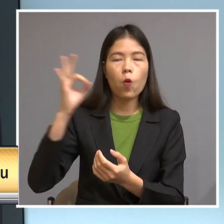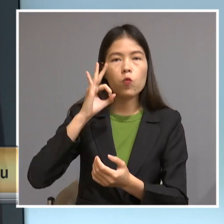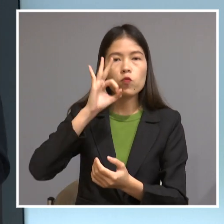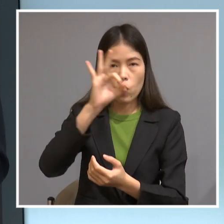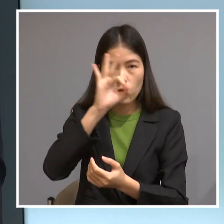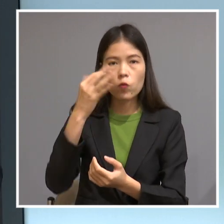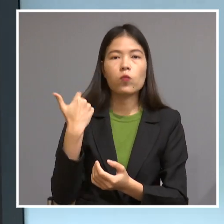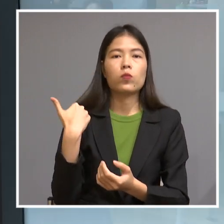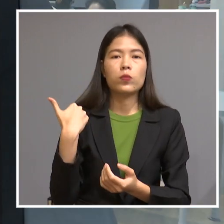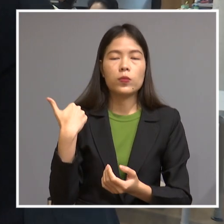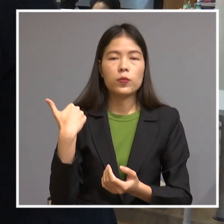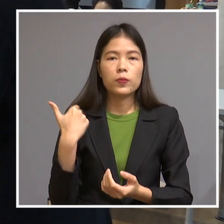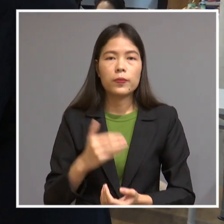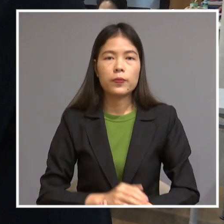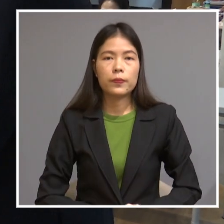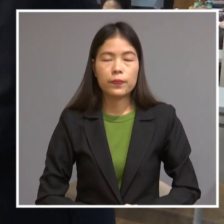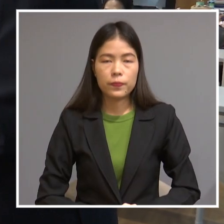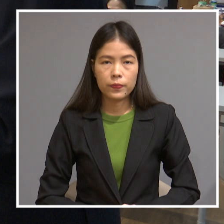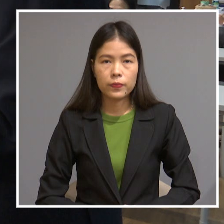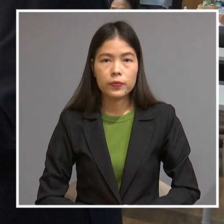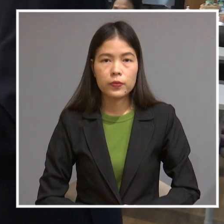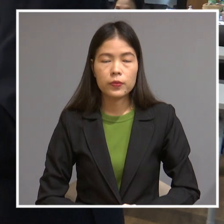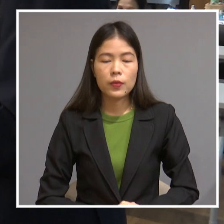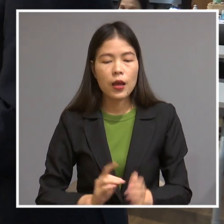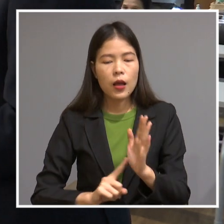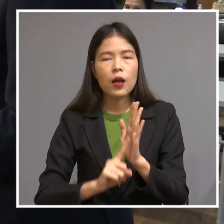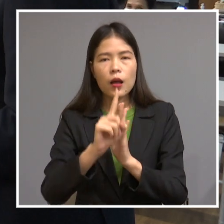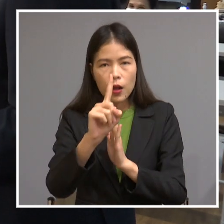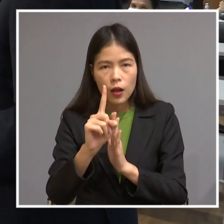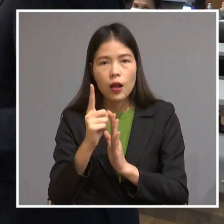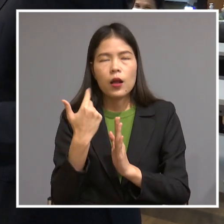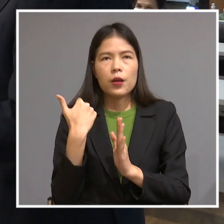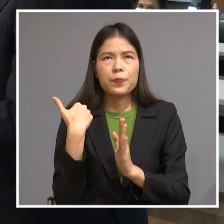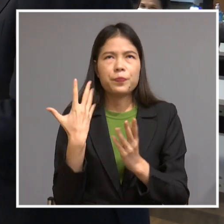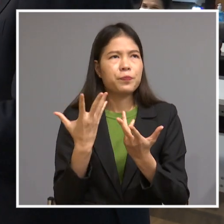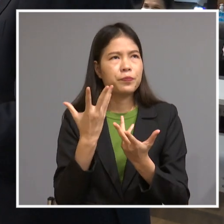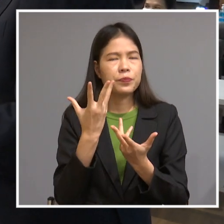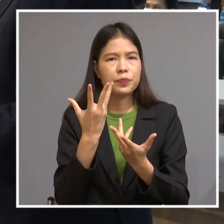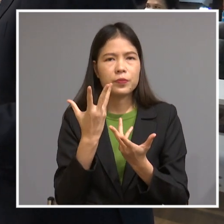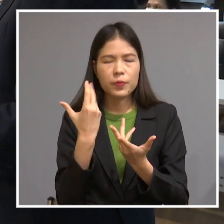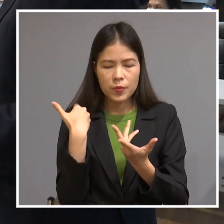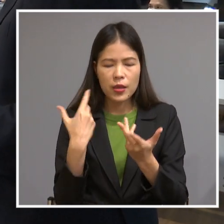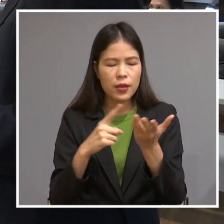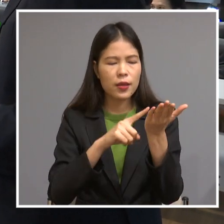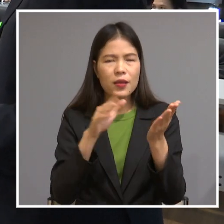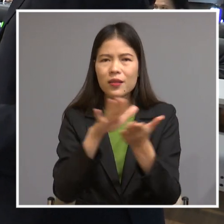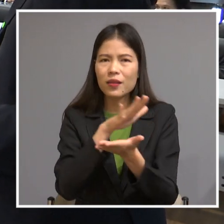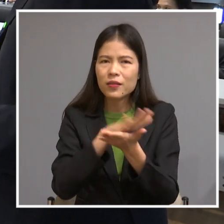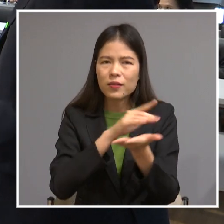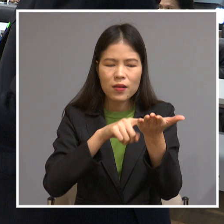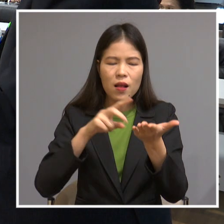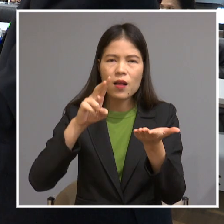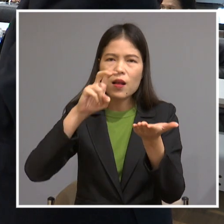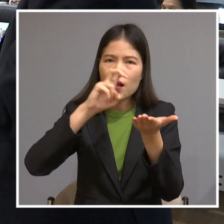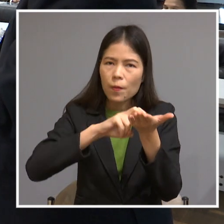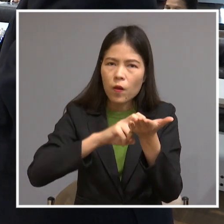ีไม่ใช่ไม่ใช่เรองเสียหายครั้งแลกพอสงขมาก็มีเรื่ที่ขาดเช่นนงสือรับรองของโรงการใ